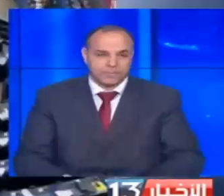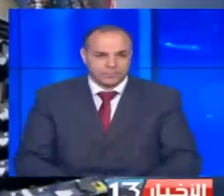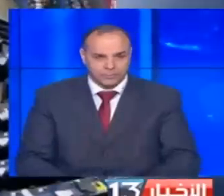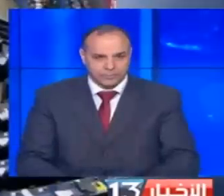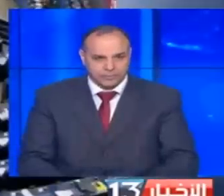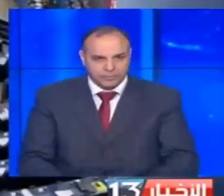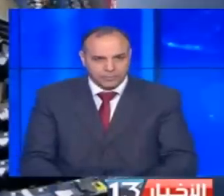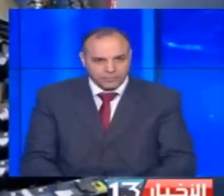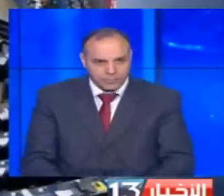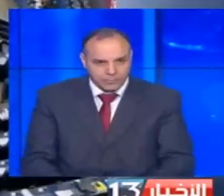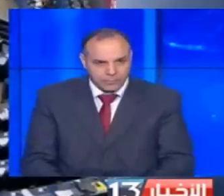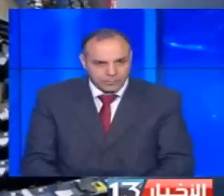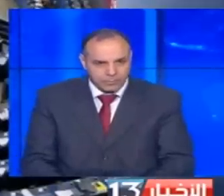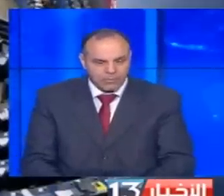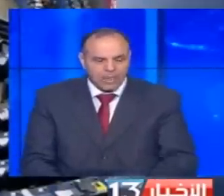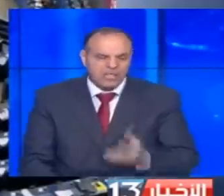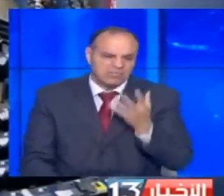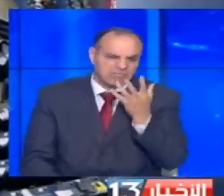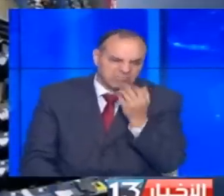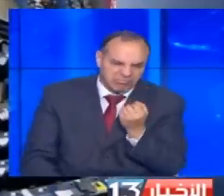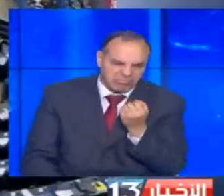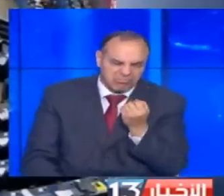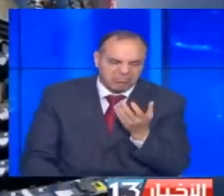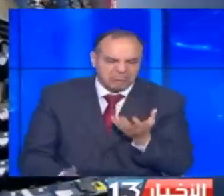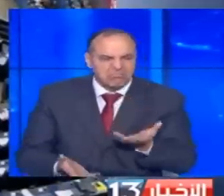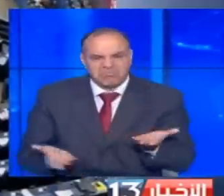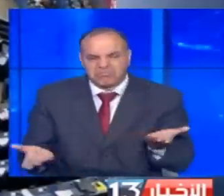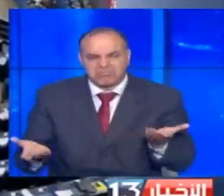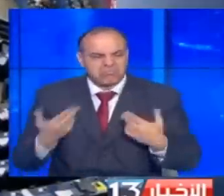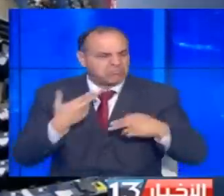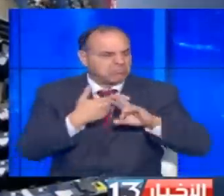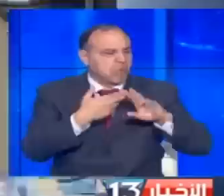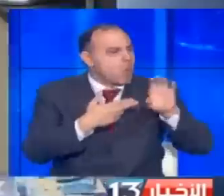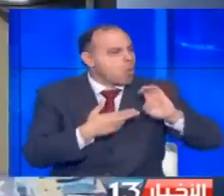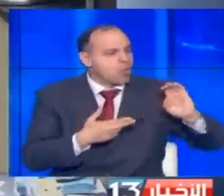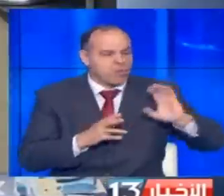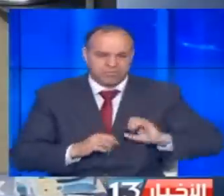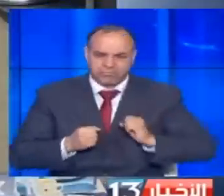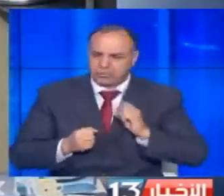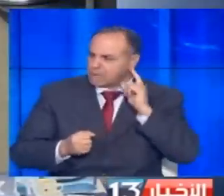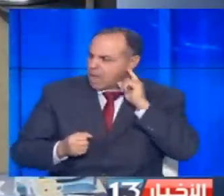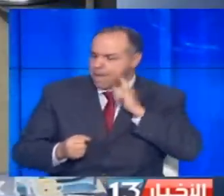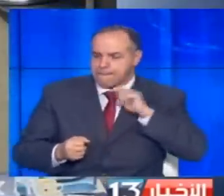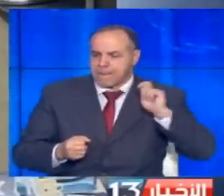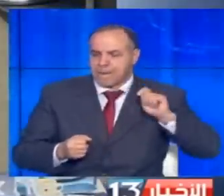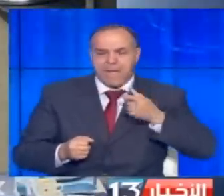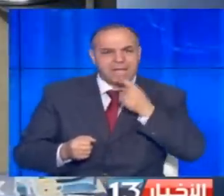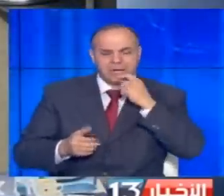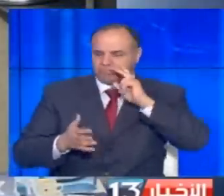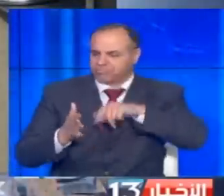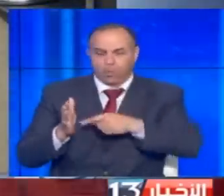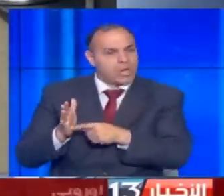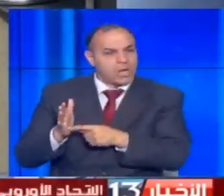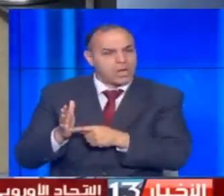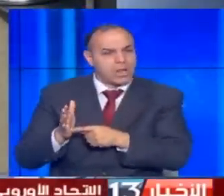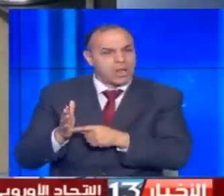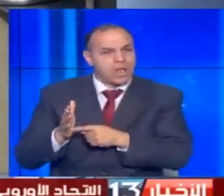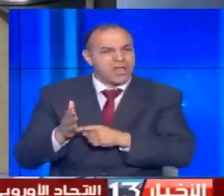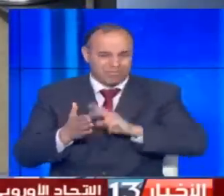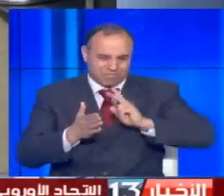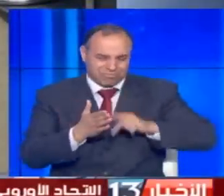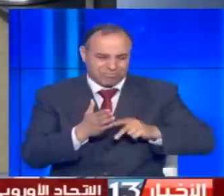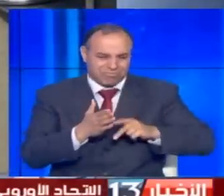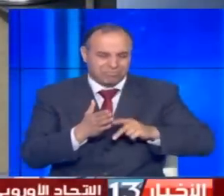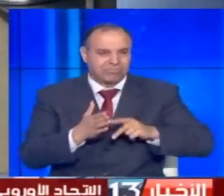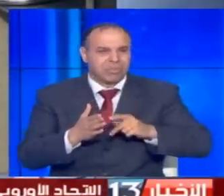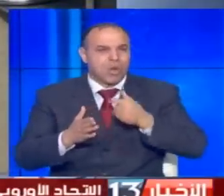بين خيبه الامل والاستياء جاءت ردود الفعل الاوروبيه بعد قرار البرلمان البريطاني رفض الاتفاق المبرم بين